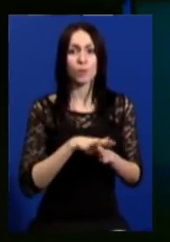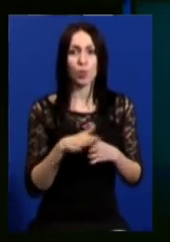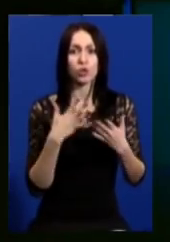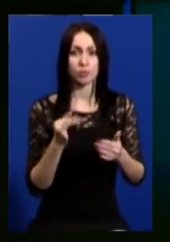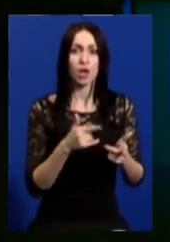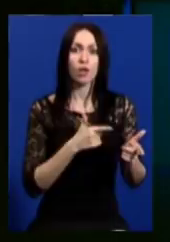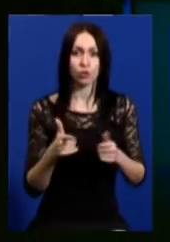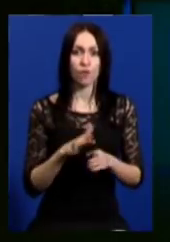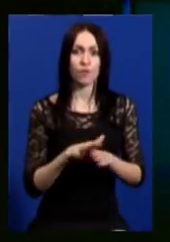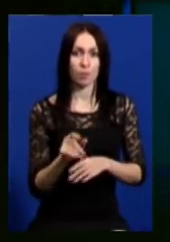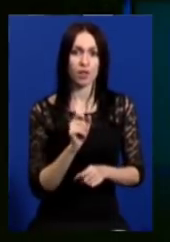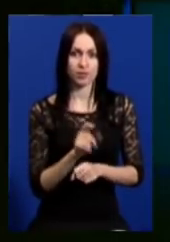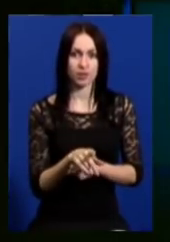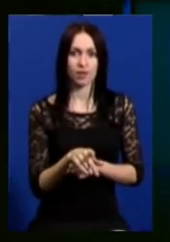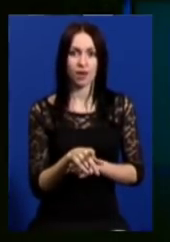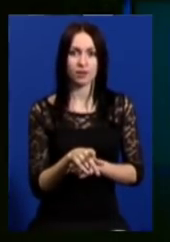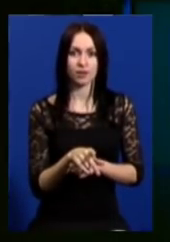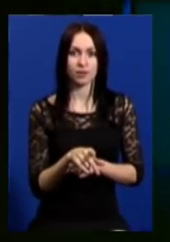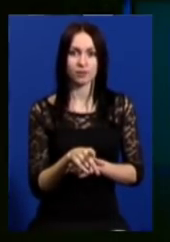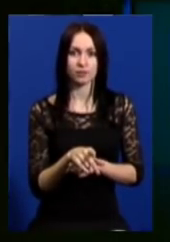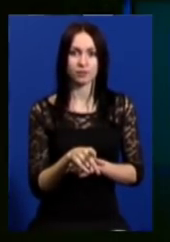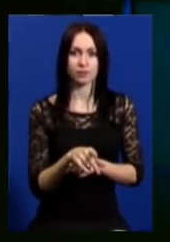готові виконати завдання,